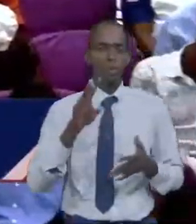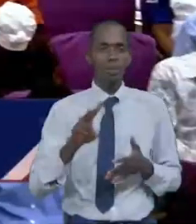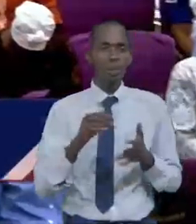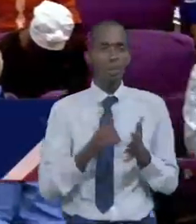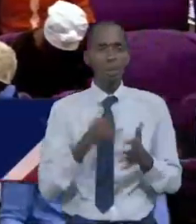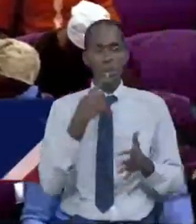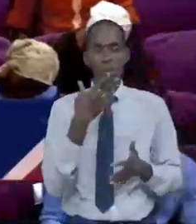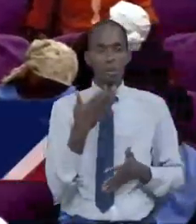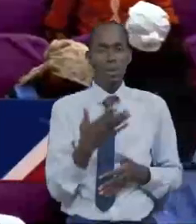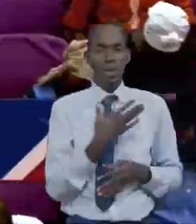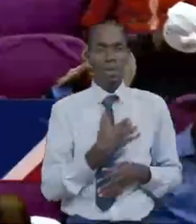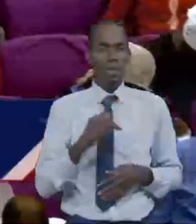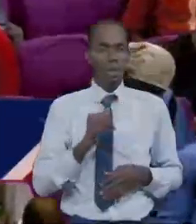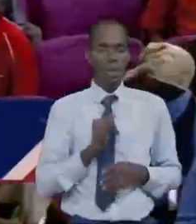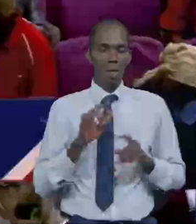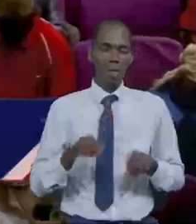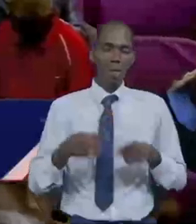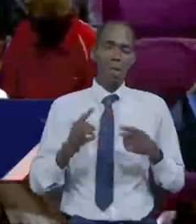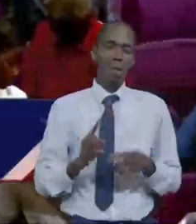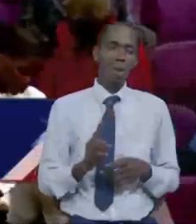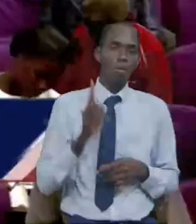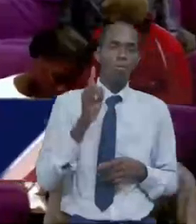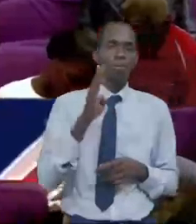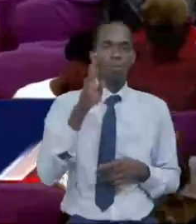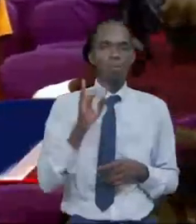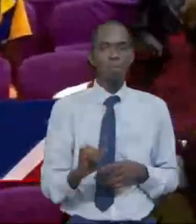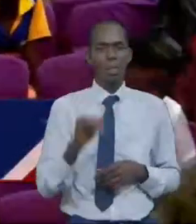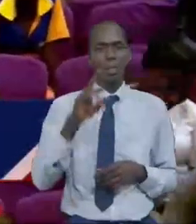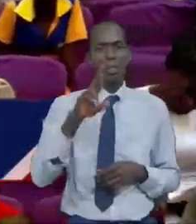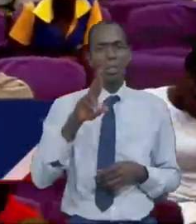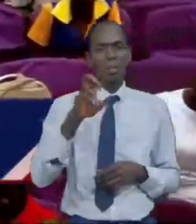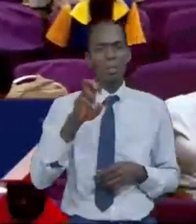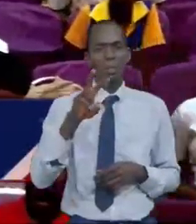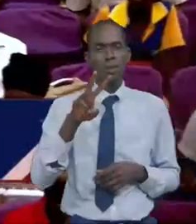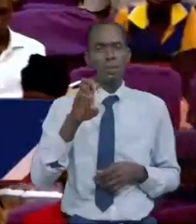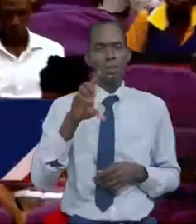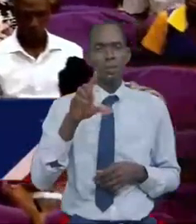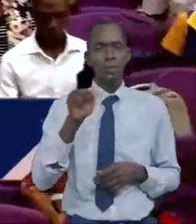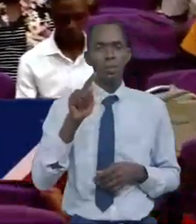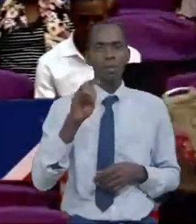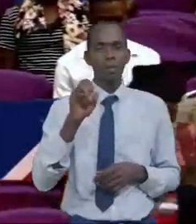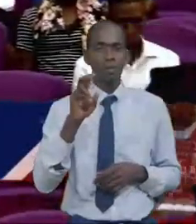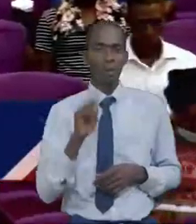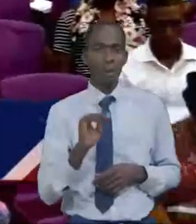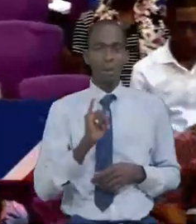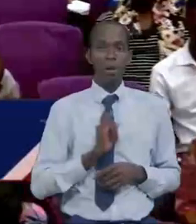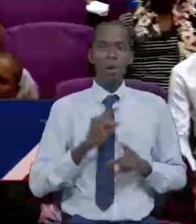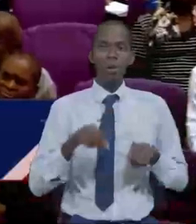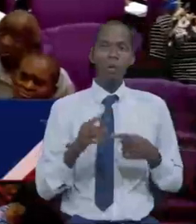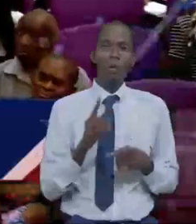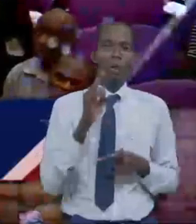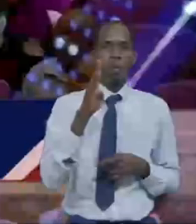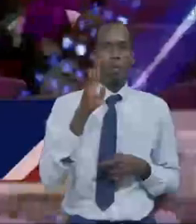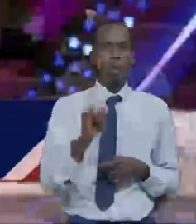2:2. Et ce fut d'après une révélation que j'y montais. Et ce fut d'après